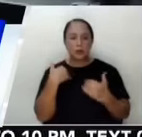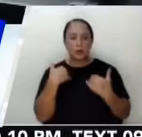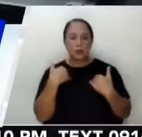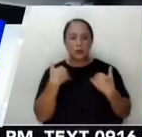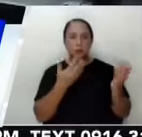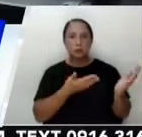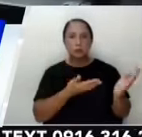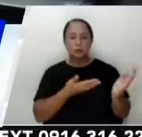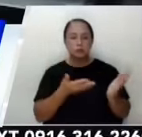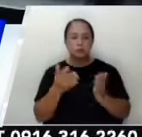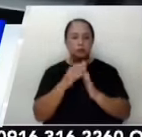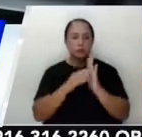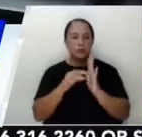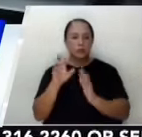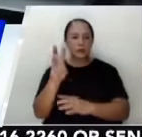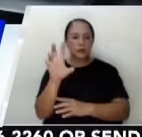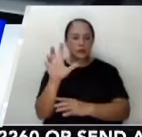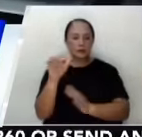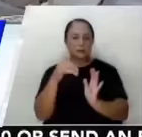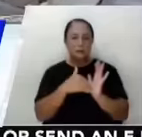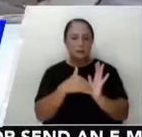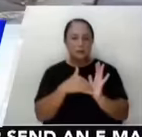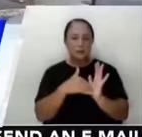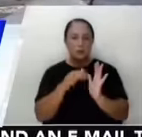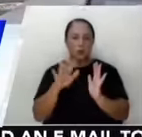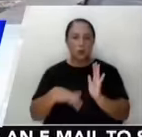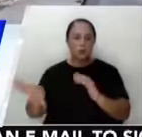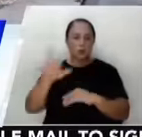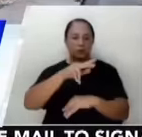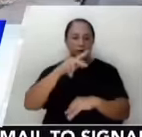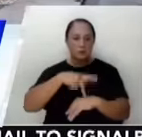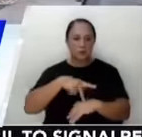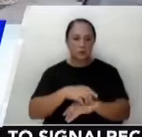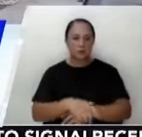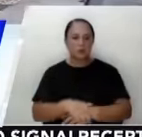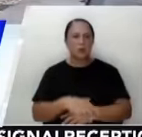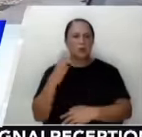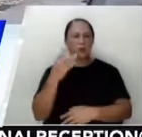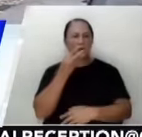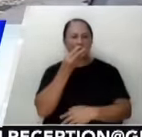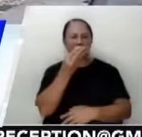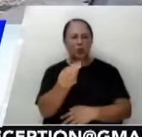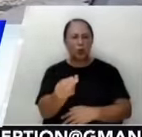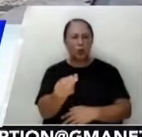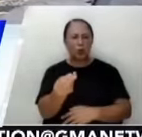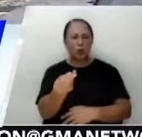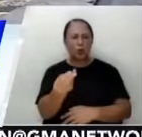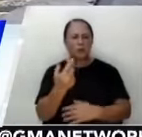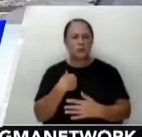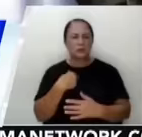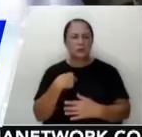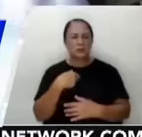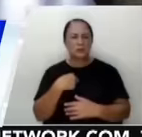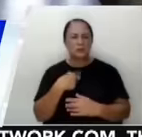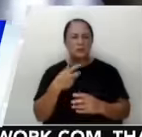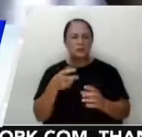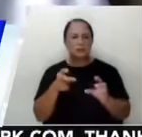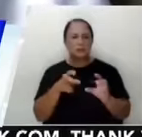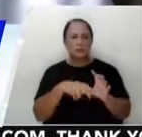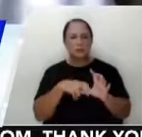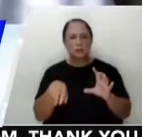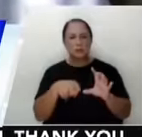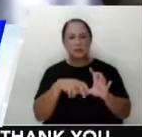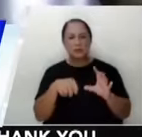around 600,000 nationwide po yan. Pero bakit kakaunti lang ang mga pasahero sa passenger drop-off area sa Manila